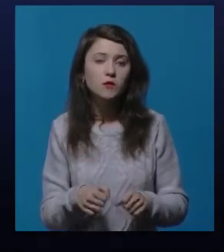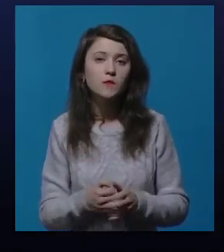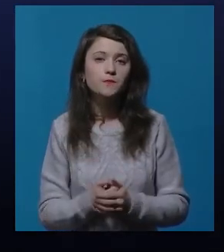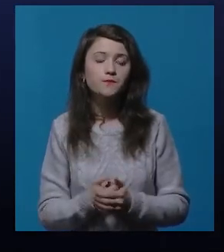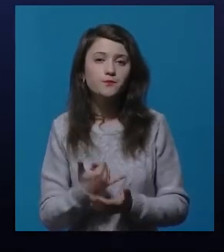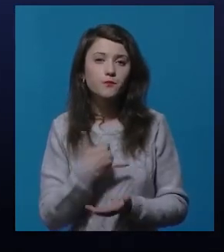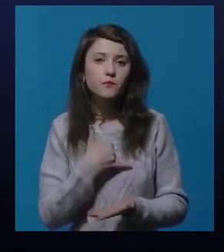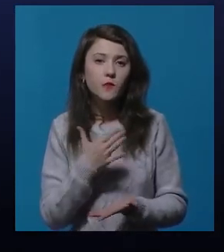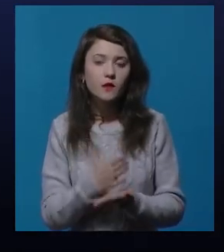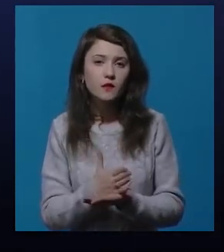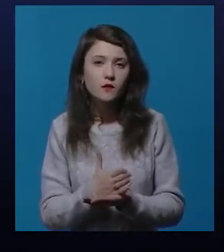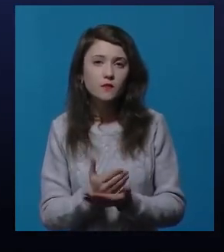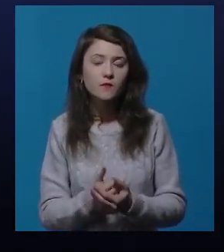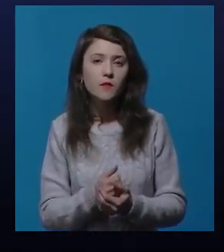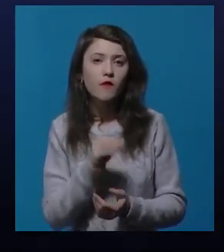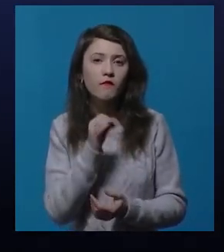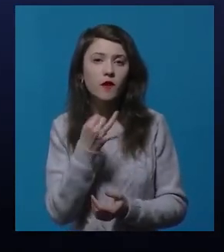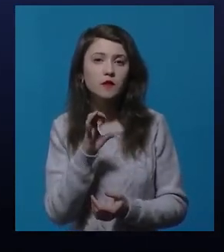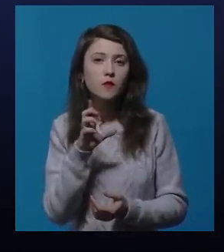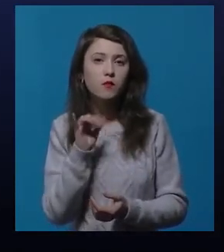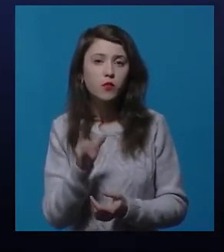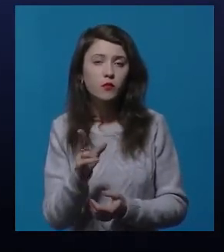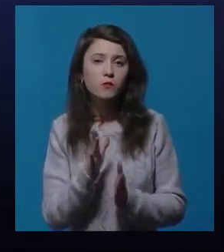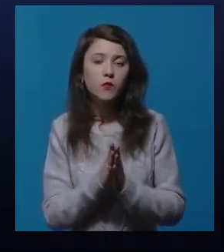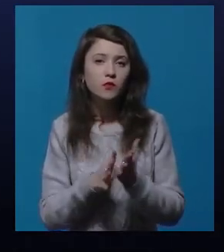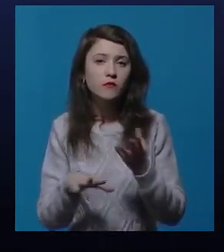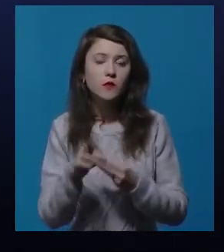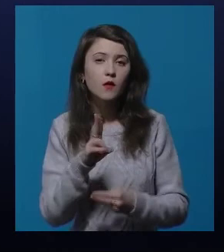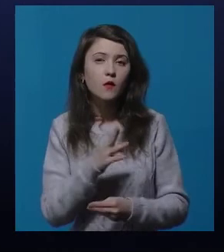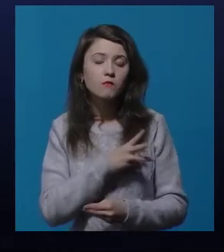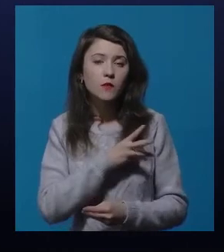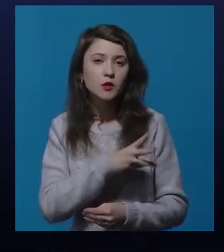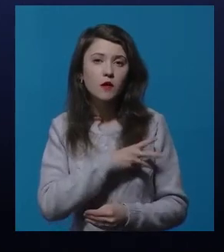є сторіночка мережі Facebook. Прошу всіх, хто бажає,